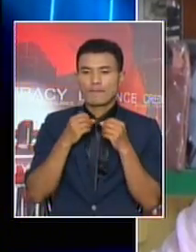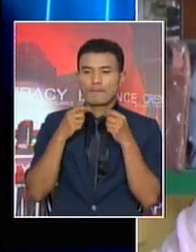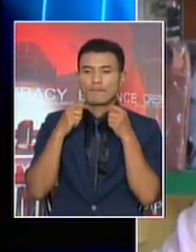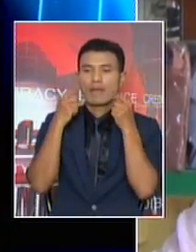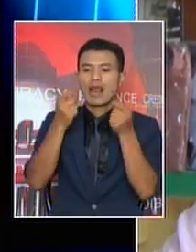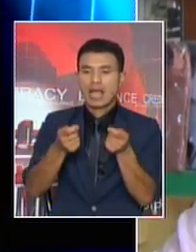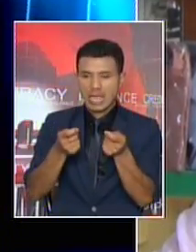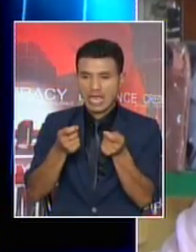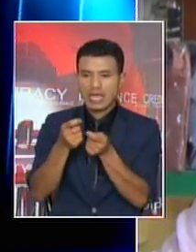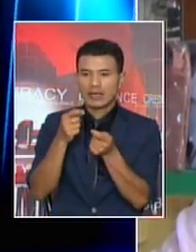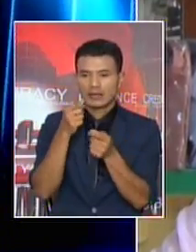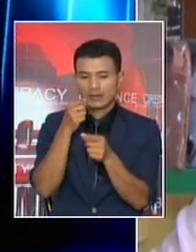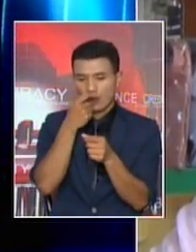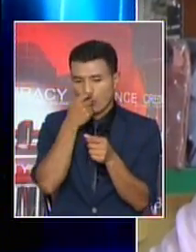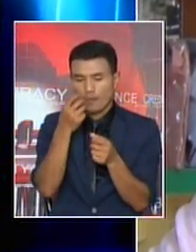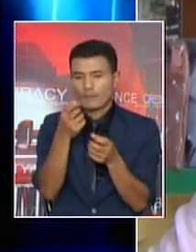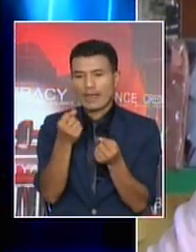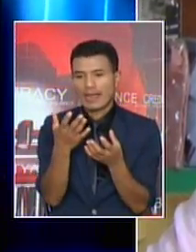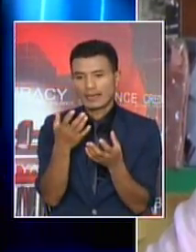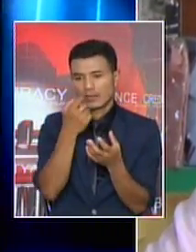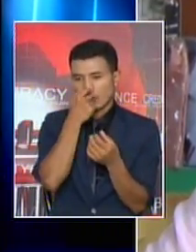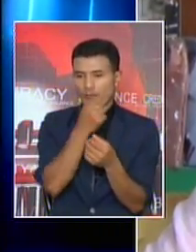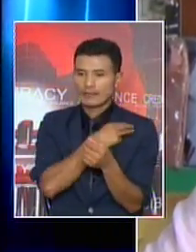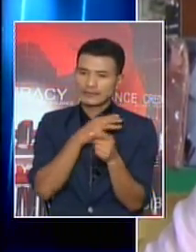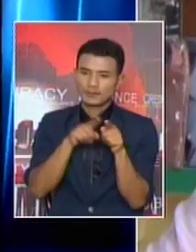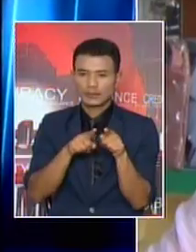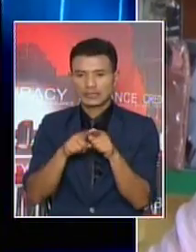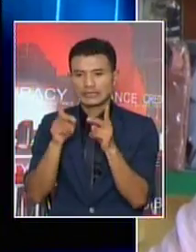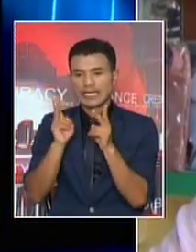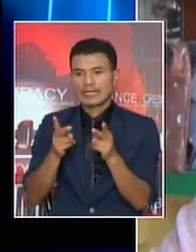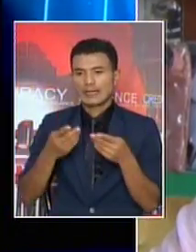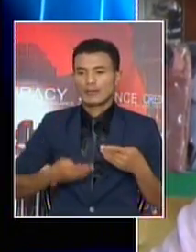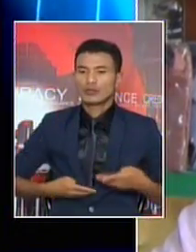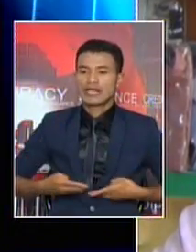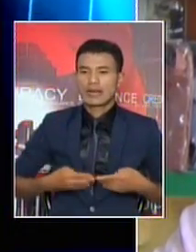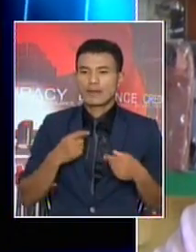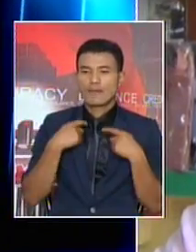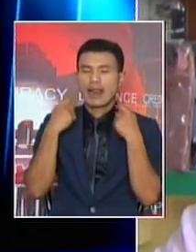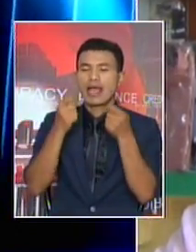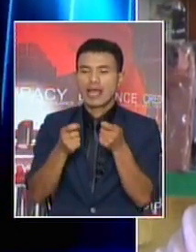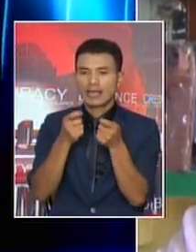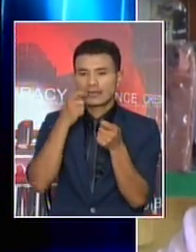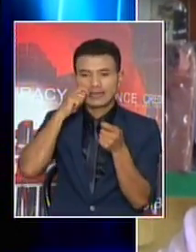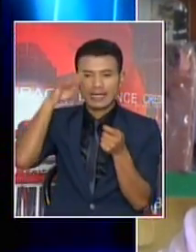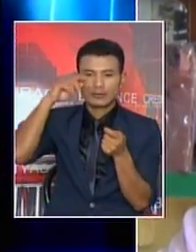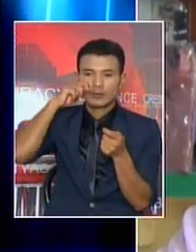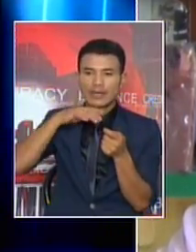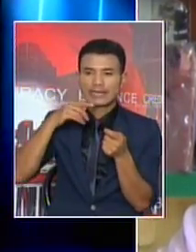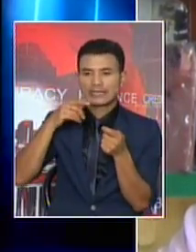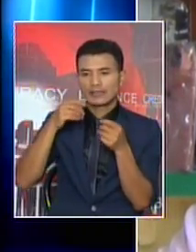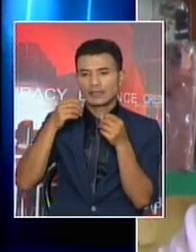माला त्यो गाउँमा नपाएको हुनाले गाउँका मान्छेले पनि त्यही बजारकै मालाहरू लगेर दाजुभाइहरूलाई लगाइदिएको